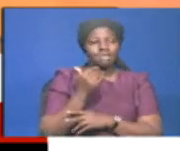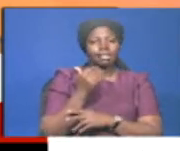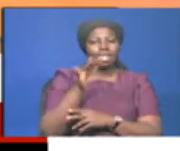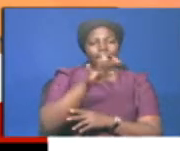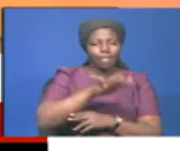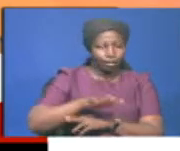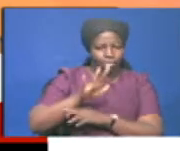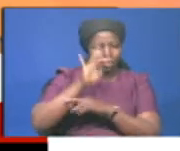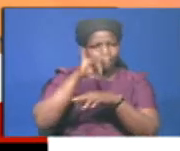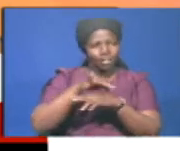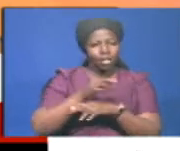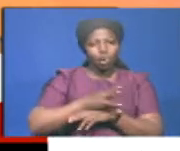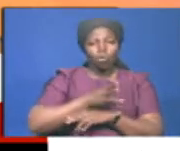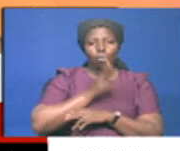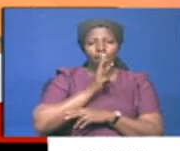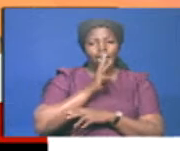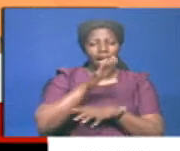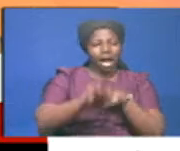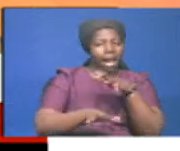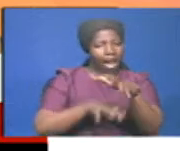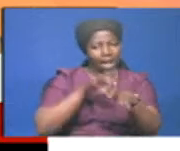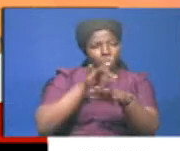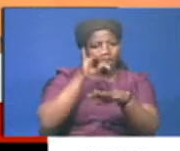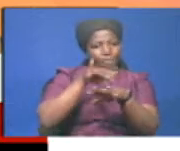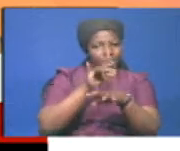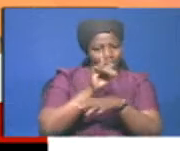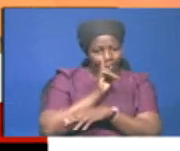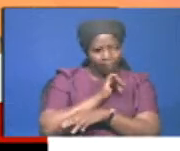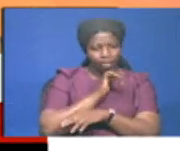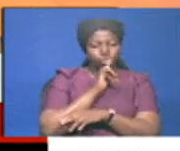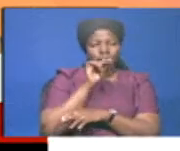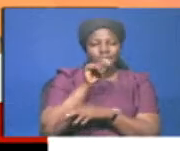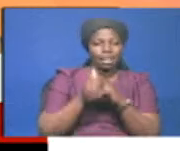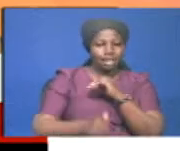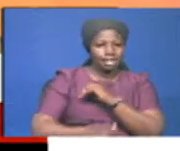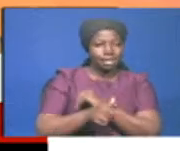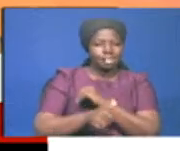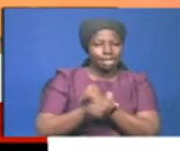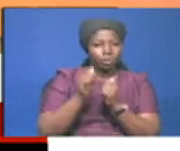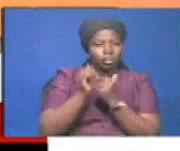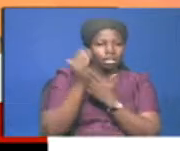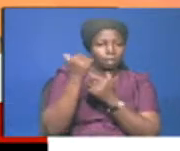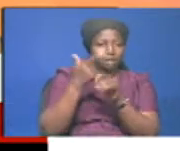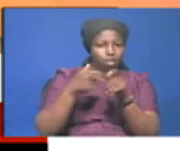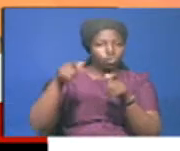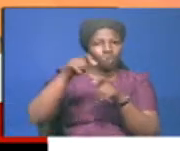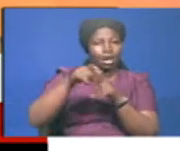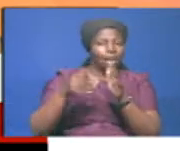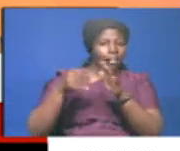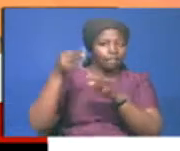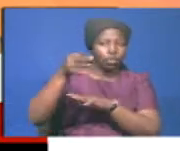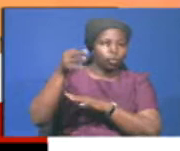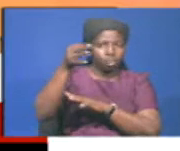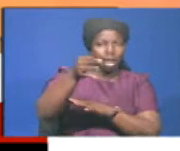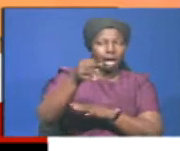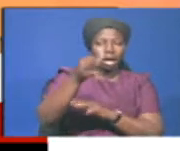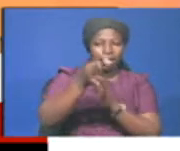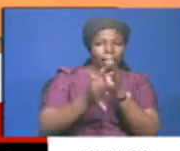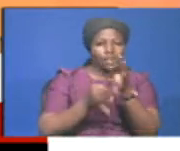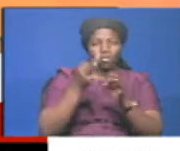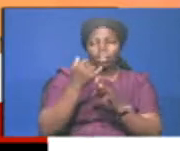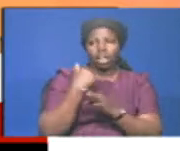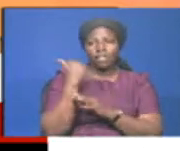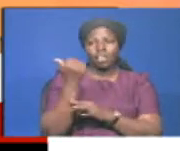viumbe vya majini vinaathirika, na hivyo basi ni athari ambayo inatarajiwa kuongezeka katika siku za usoni ikiwa hakuna